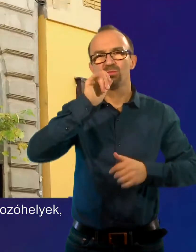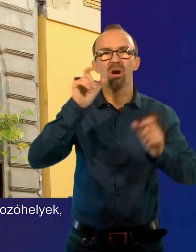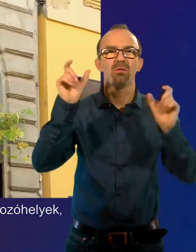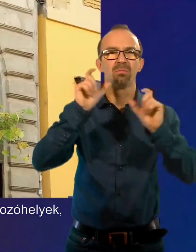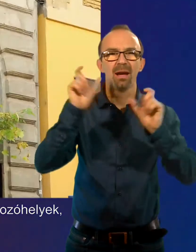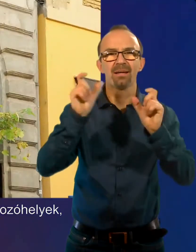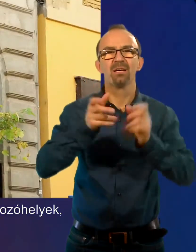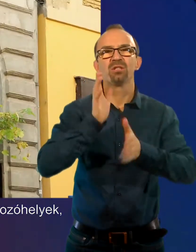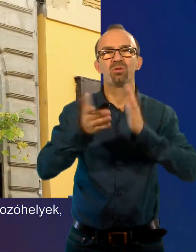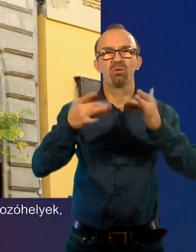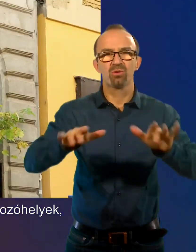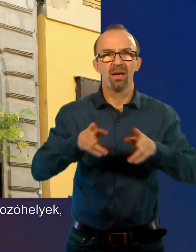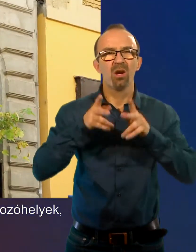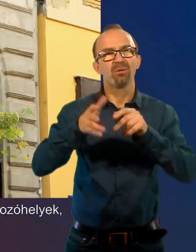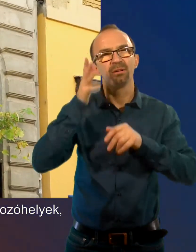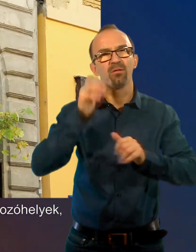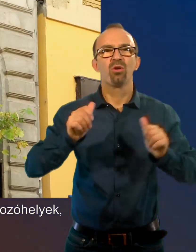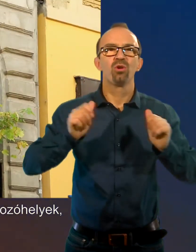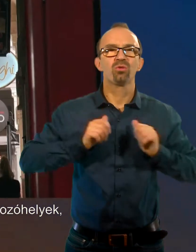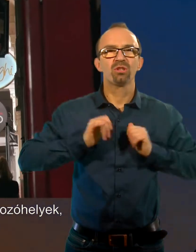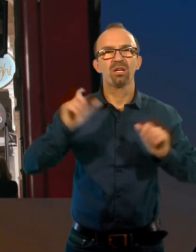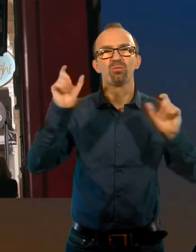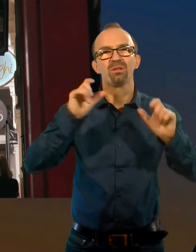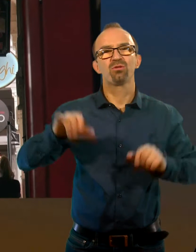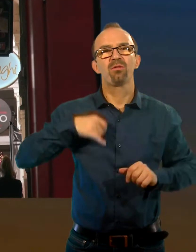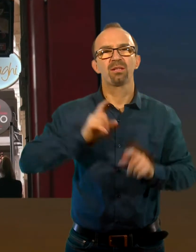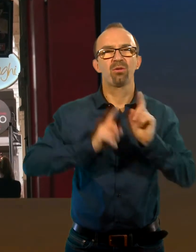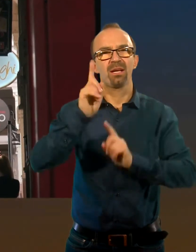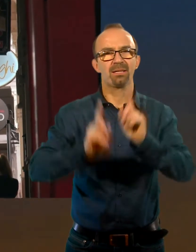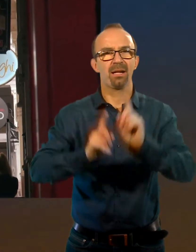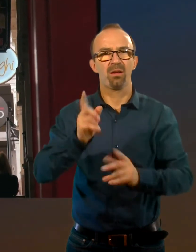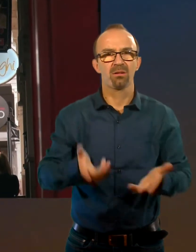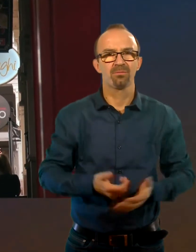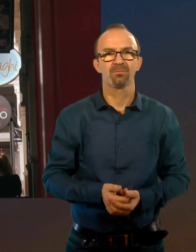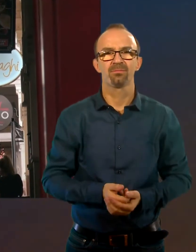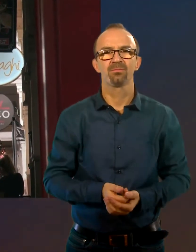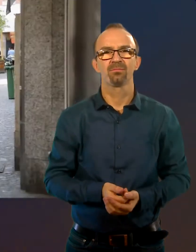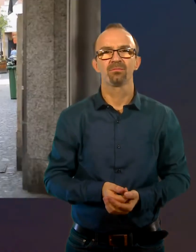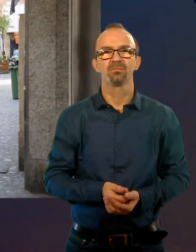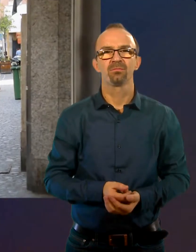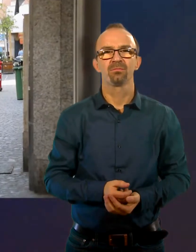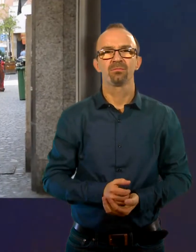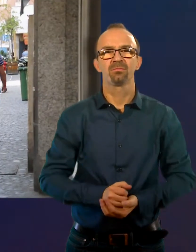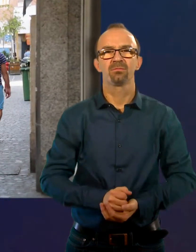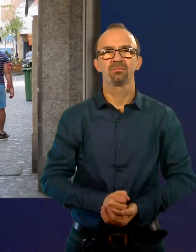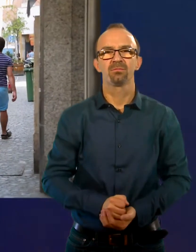kocsmák, szórakozóhelyek. De az utcákon főként turisták és bulizó fiatalok mászkálnak.